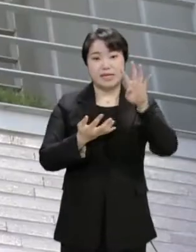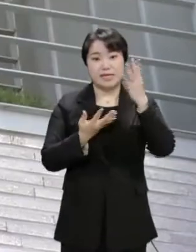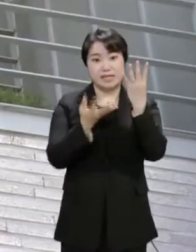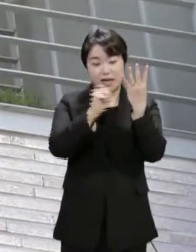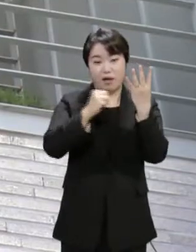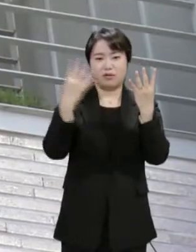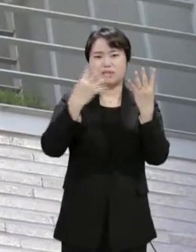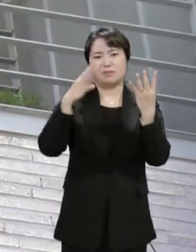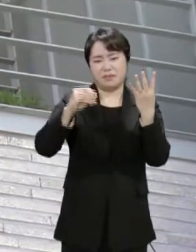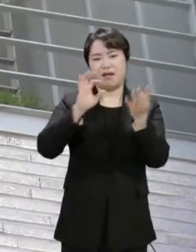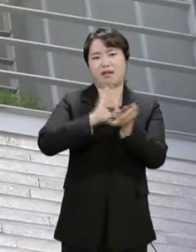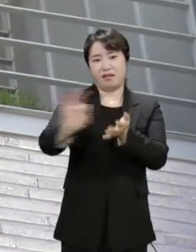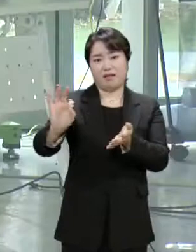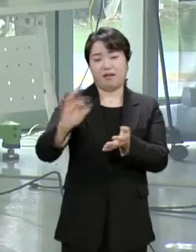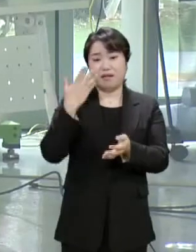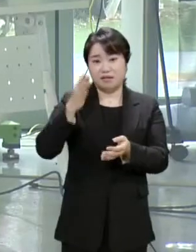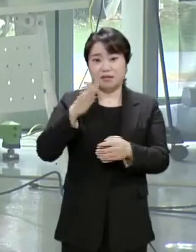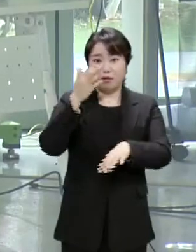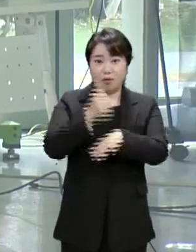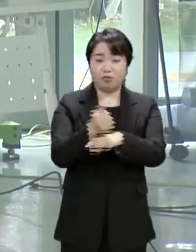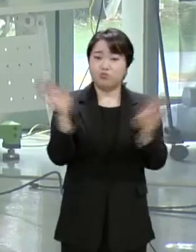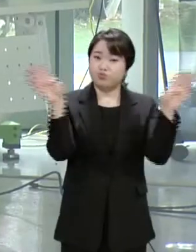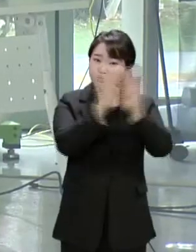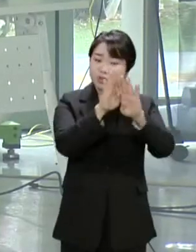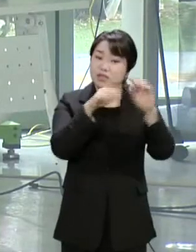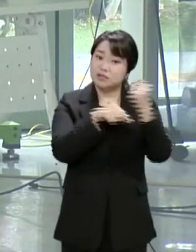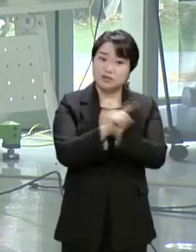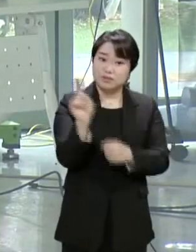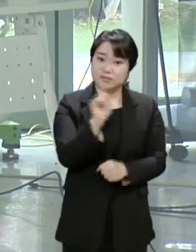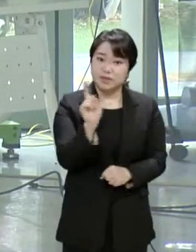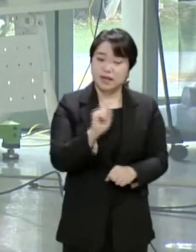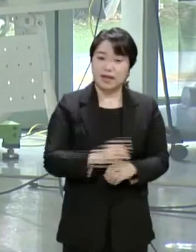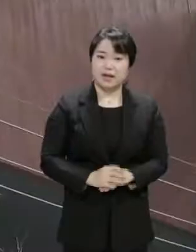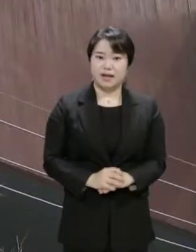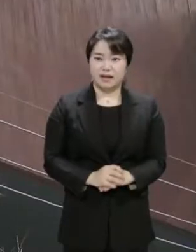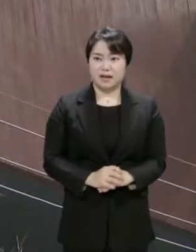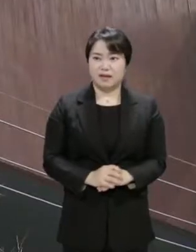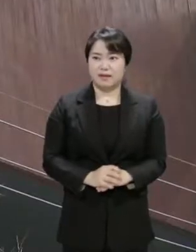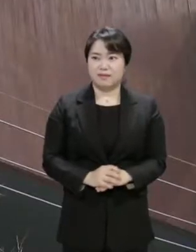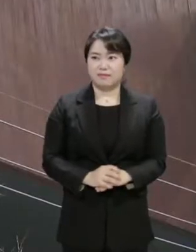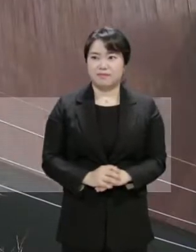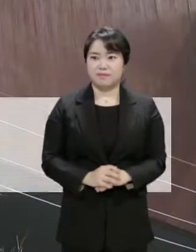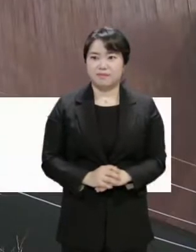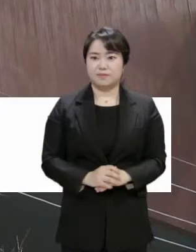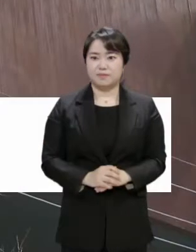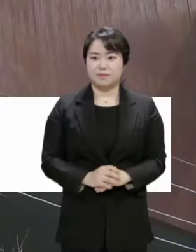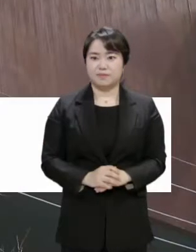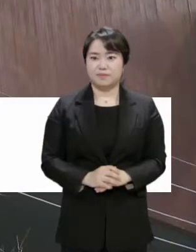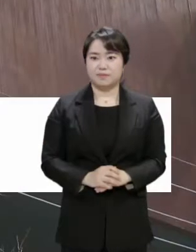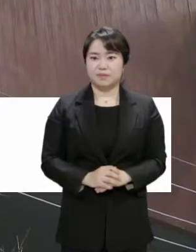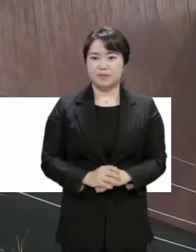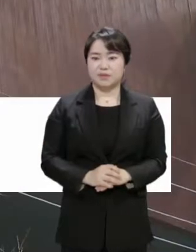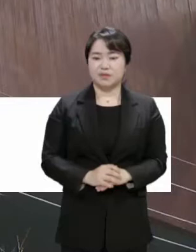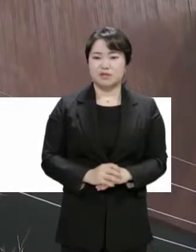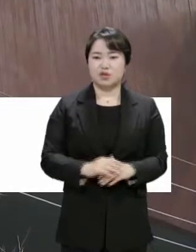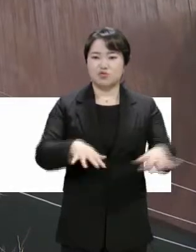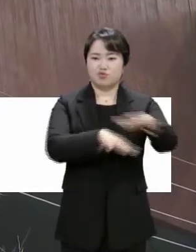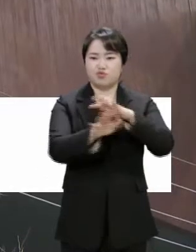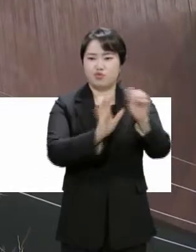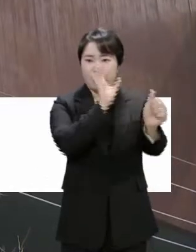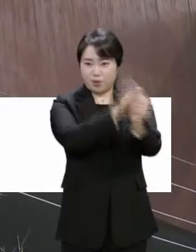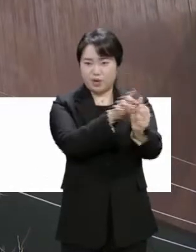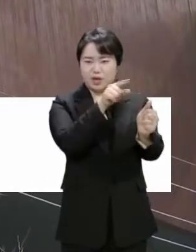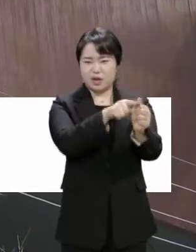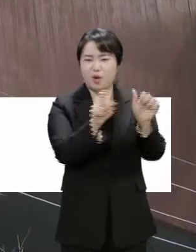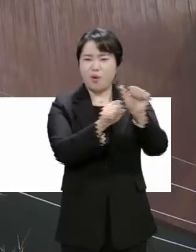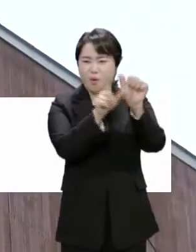들어갔습니다. 그런데도 문을 닫은 진짜 이유는 뭘까? 이 위탁사가 운영이 좀